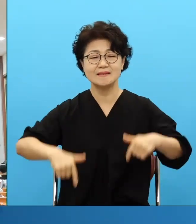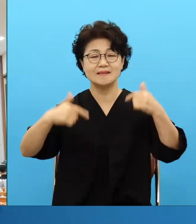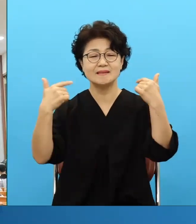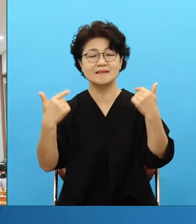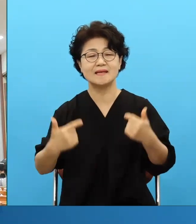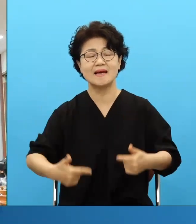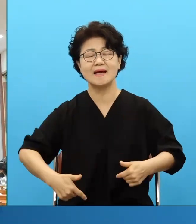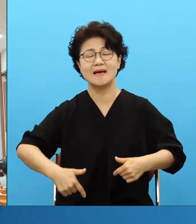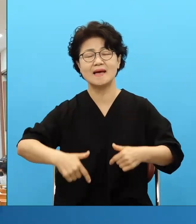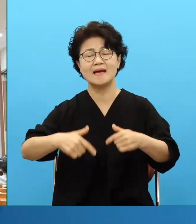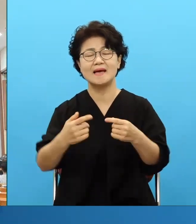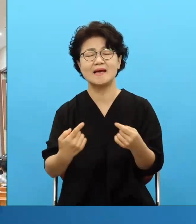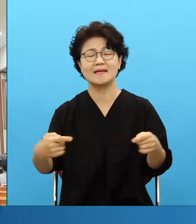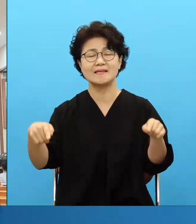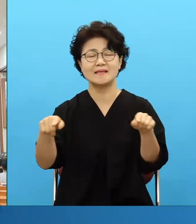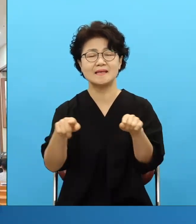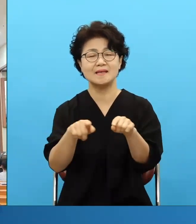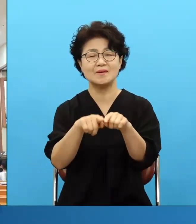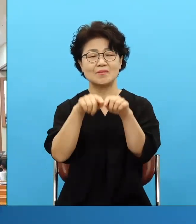늘